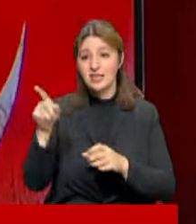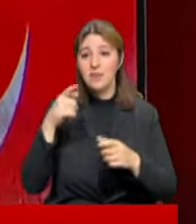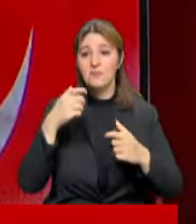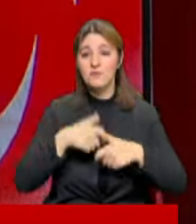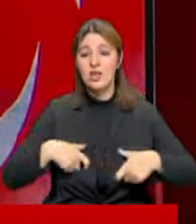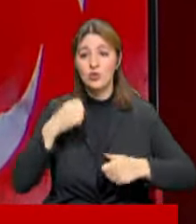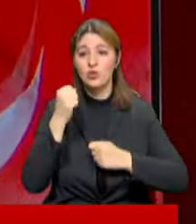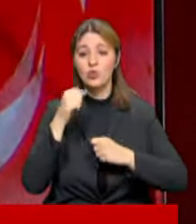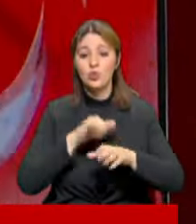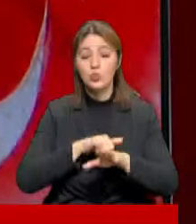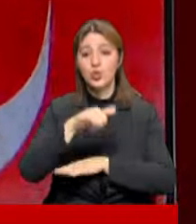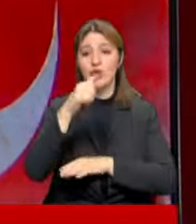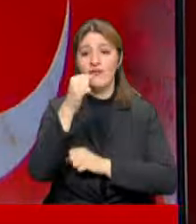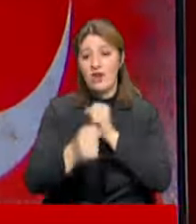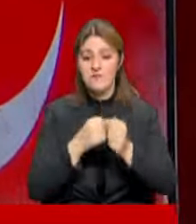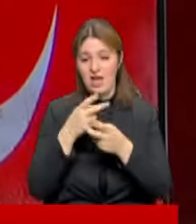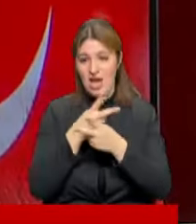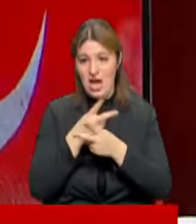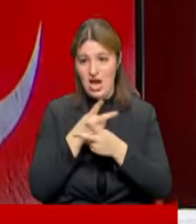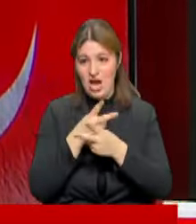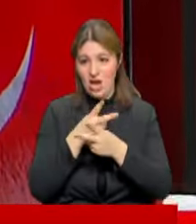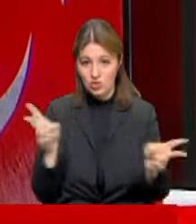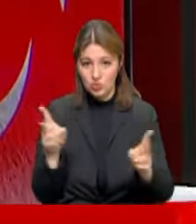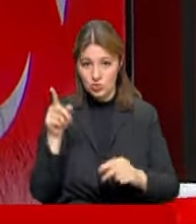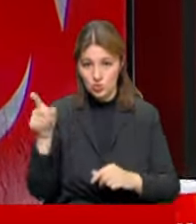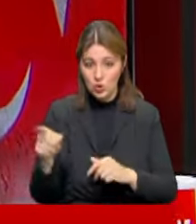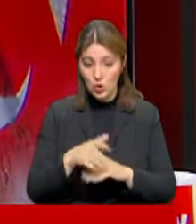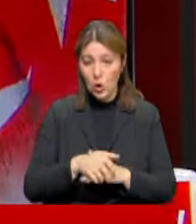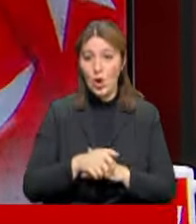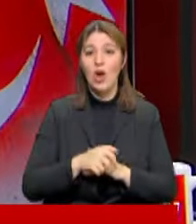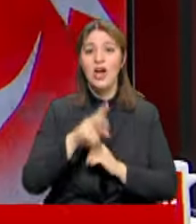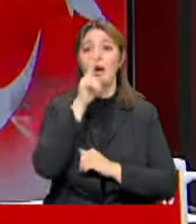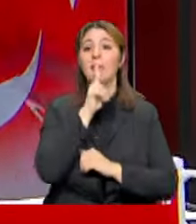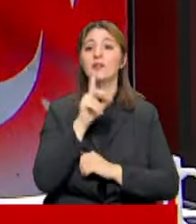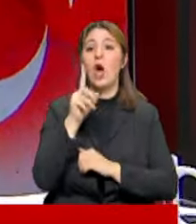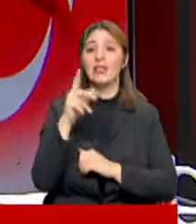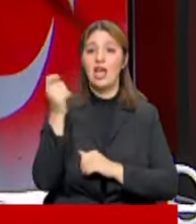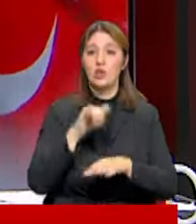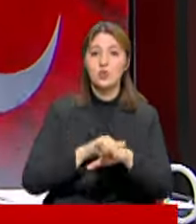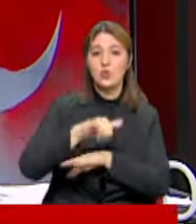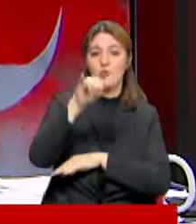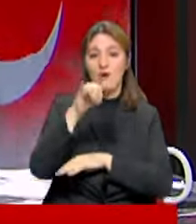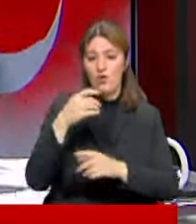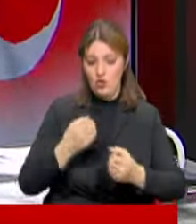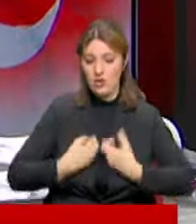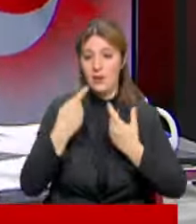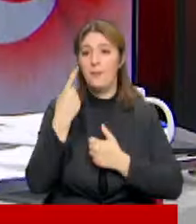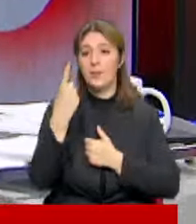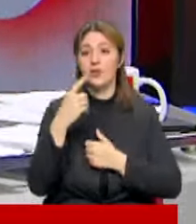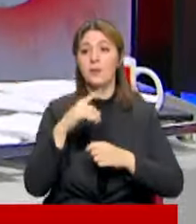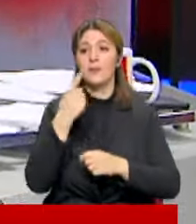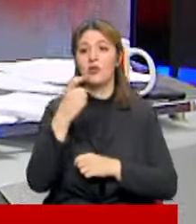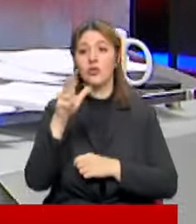uçak fabrikasını açıyor Kayseri'de milli uçak fabrikasını açıyor 212 uçak üretiliyor bir uçağı